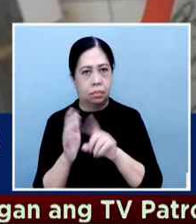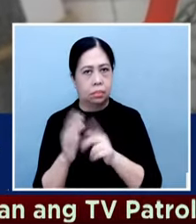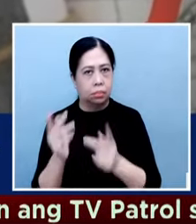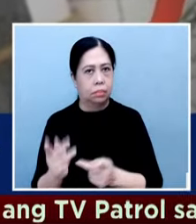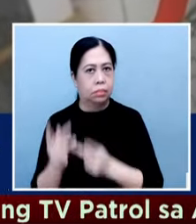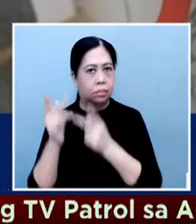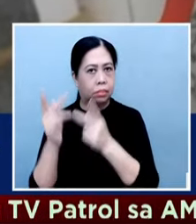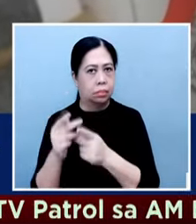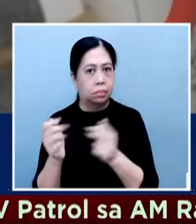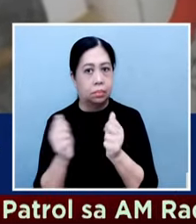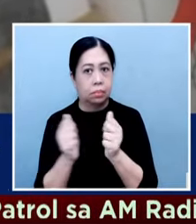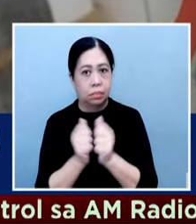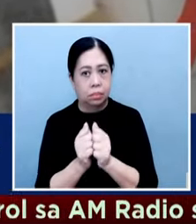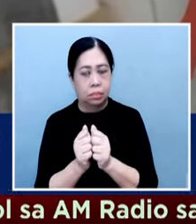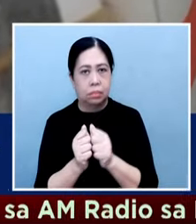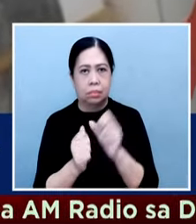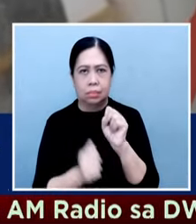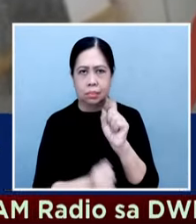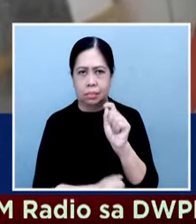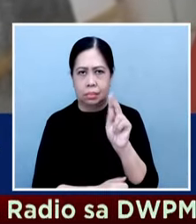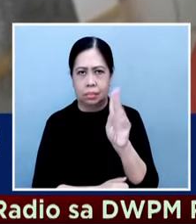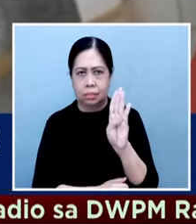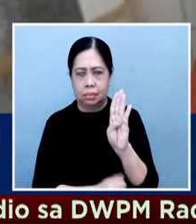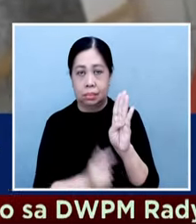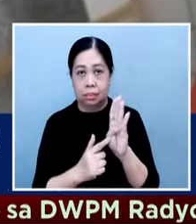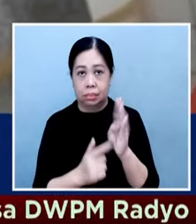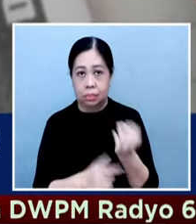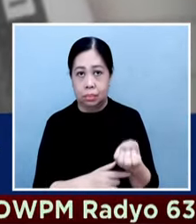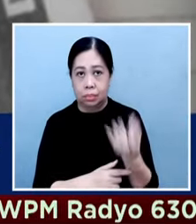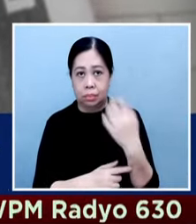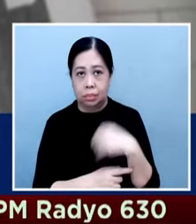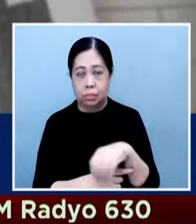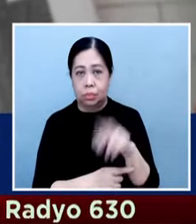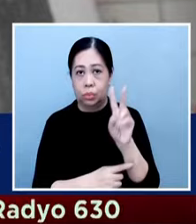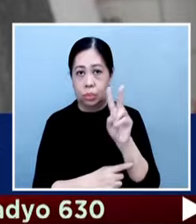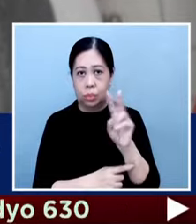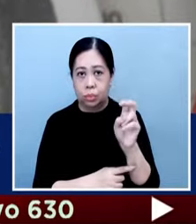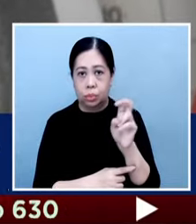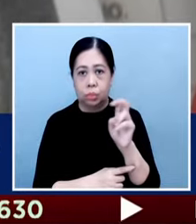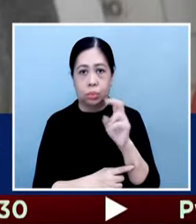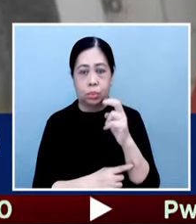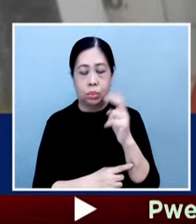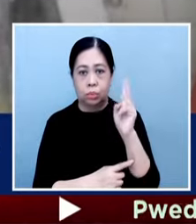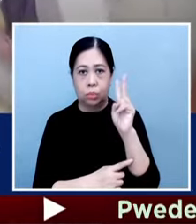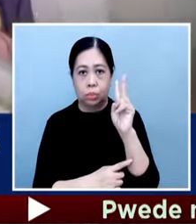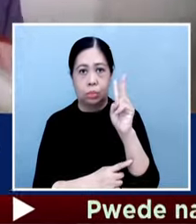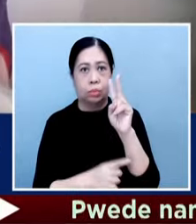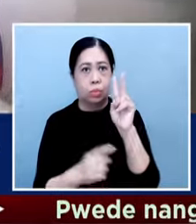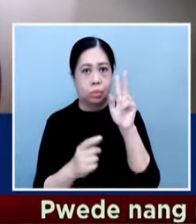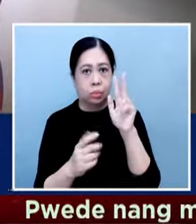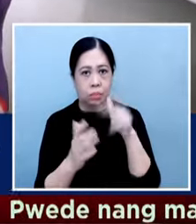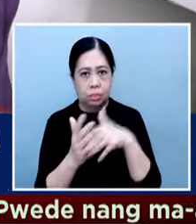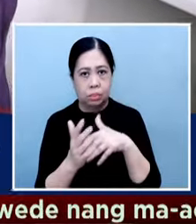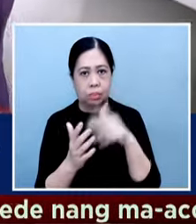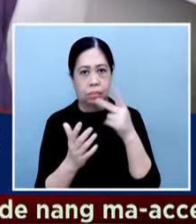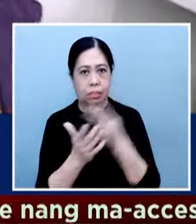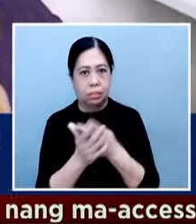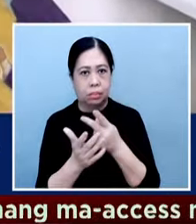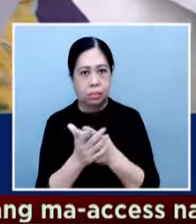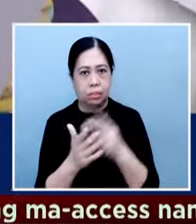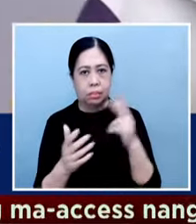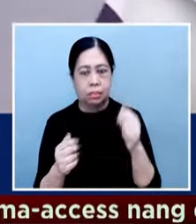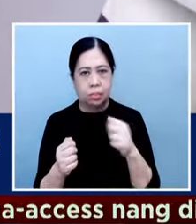na may kasamang stub na umano'y may katumbas na halagang 2,000 hanggang 3,000 piso. Maging sa Cebu ay